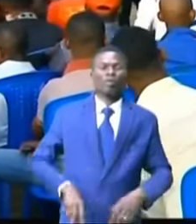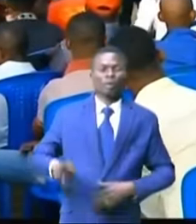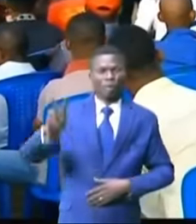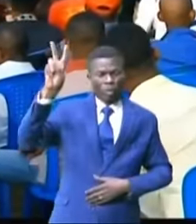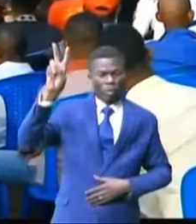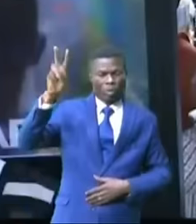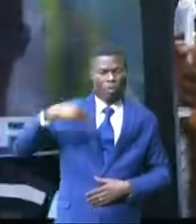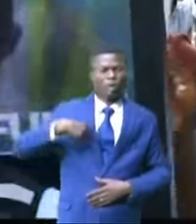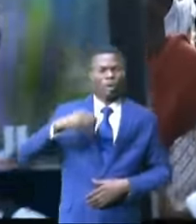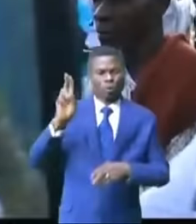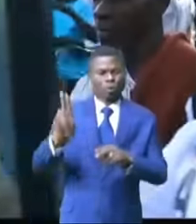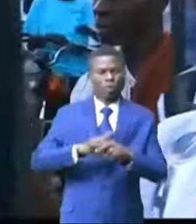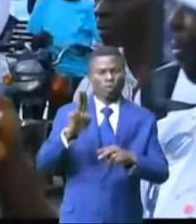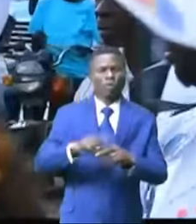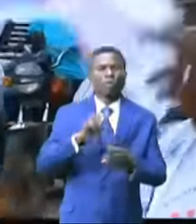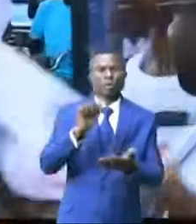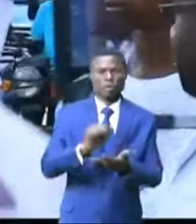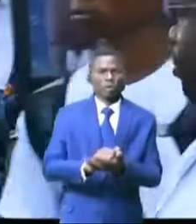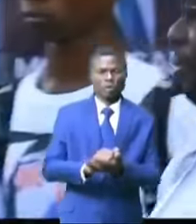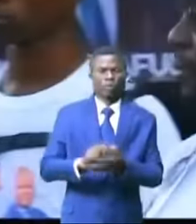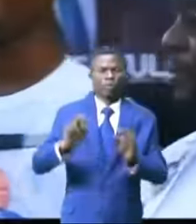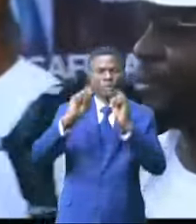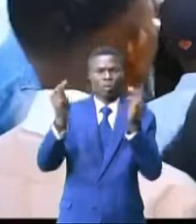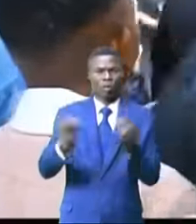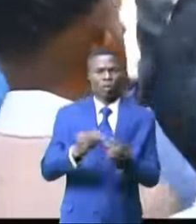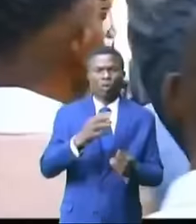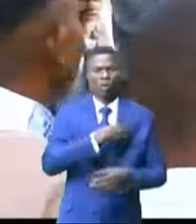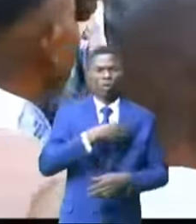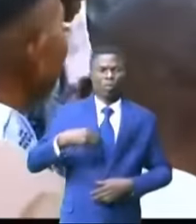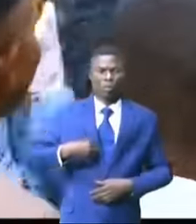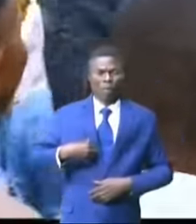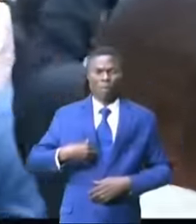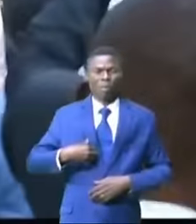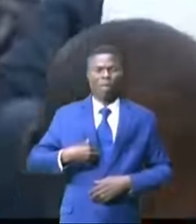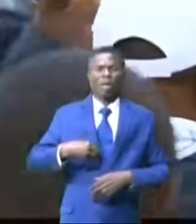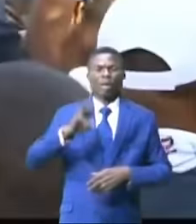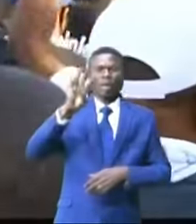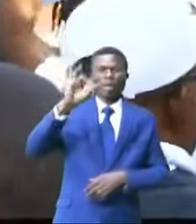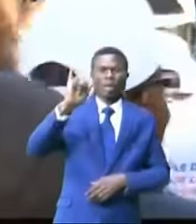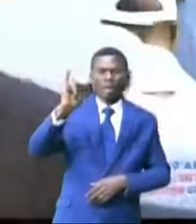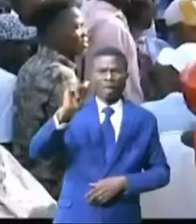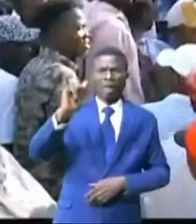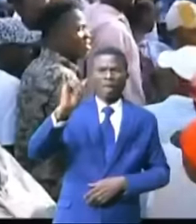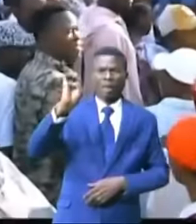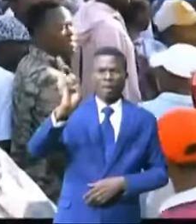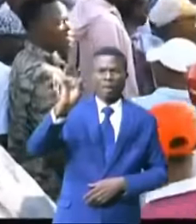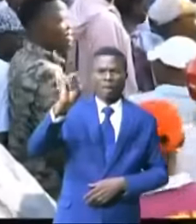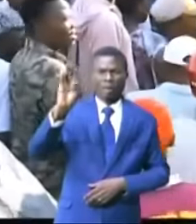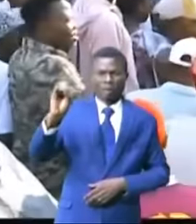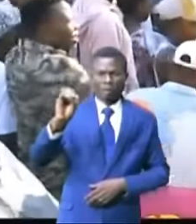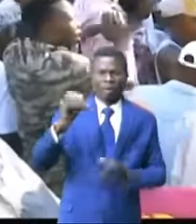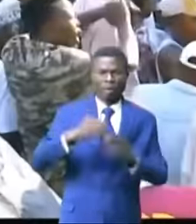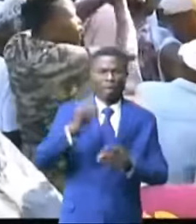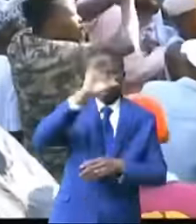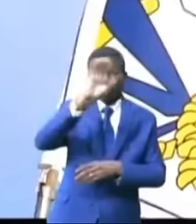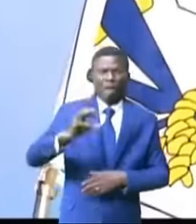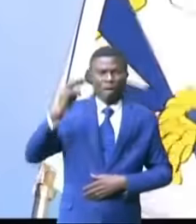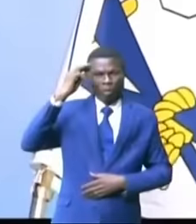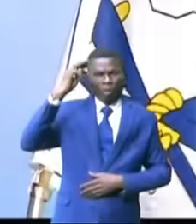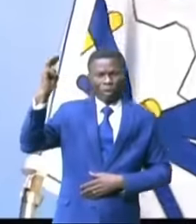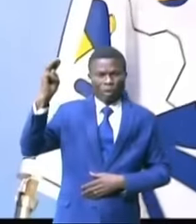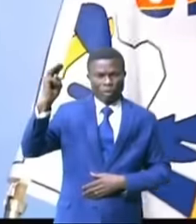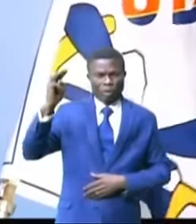les mettre en pratique. La cellule Mamayemo, 14e cellule sur le 20 qui compte la commune de Mongafula,